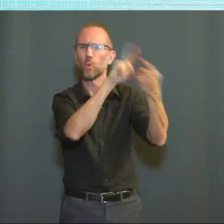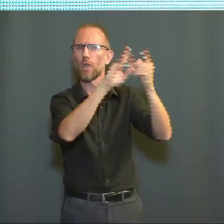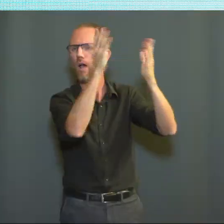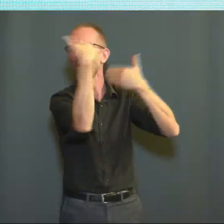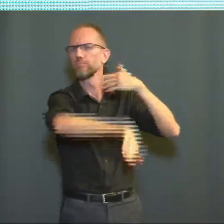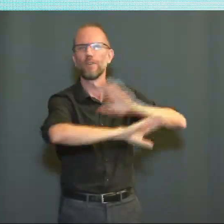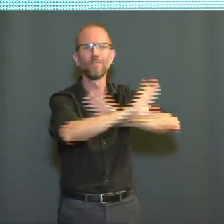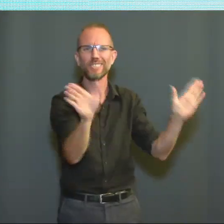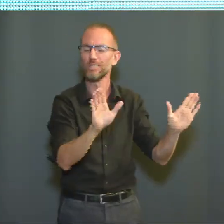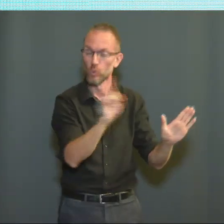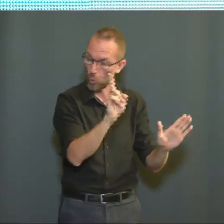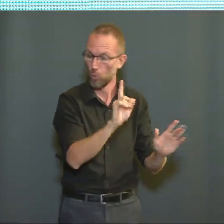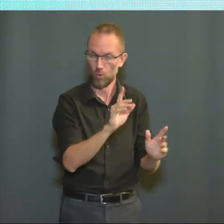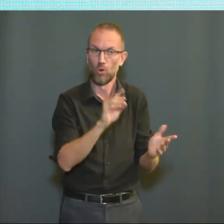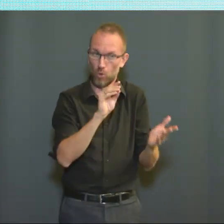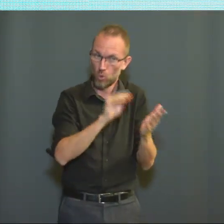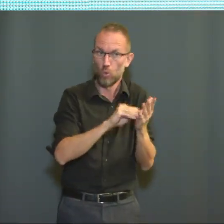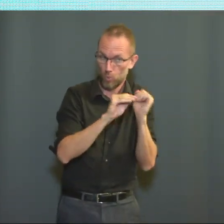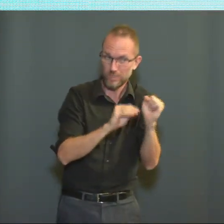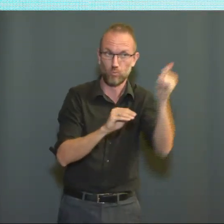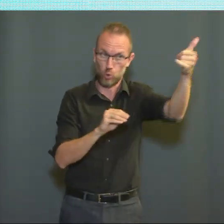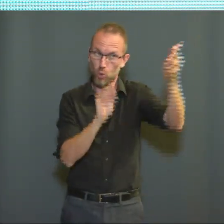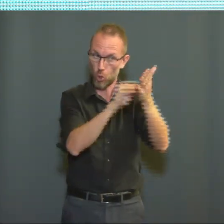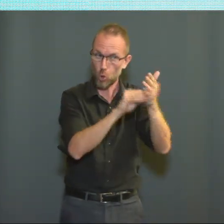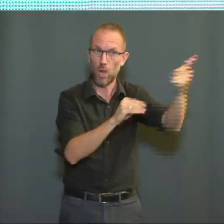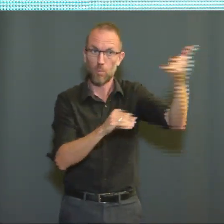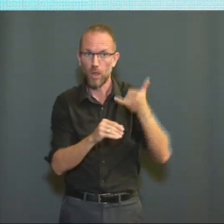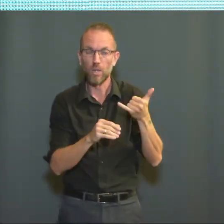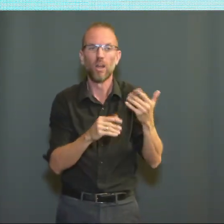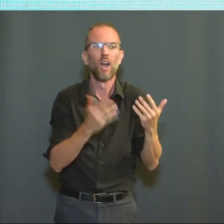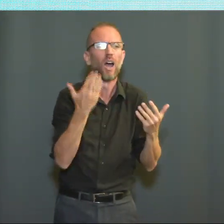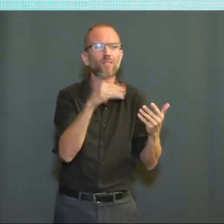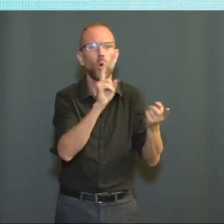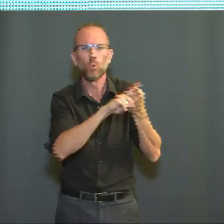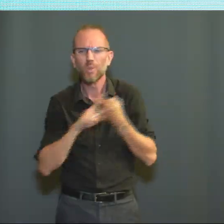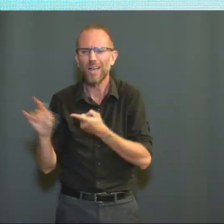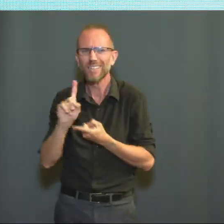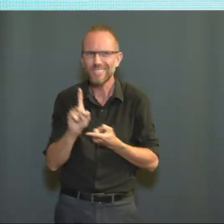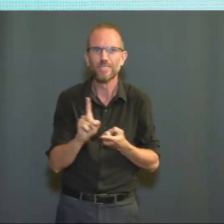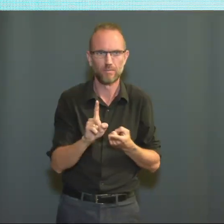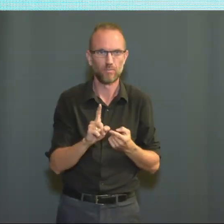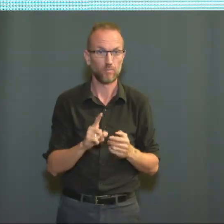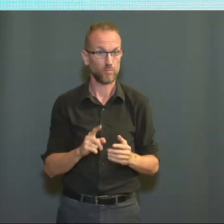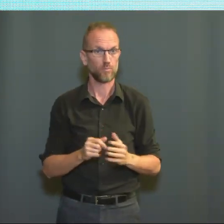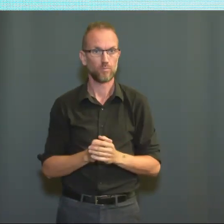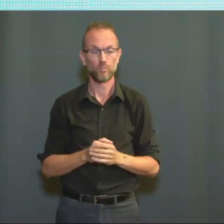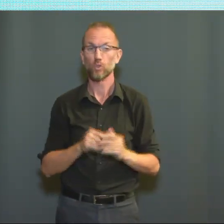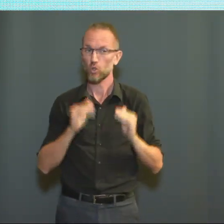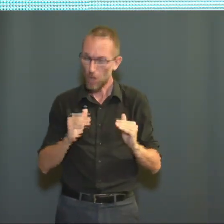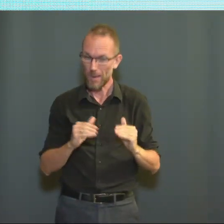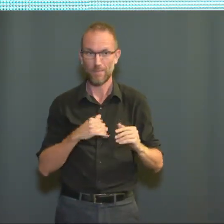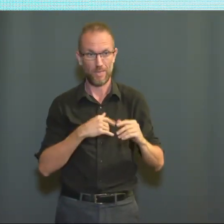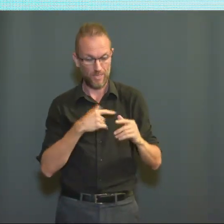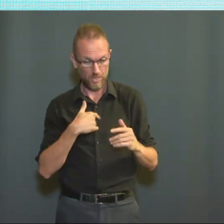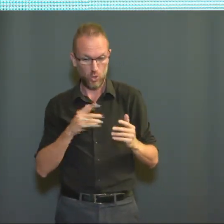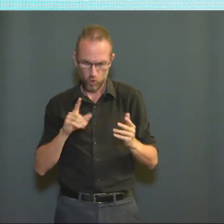même si vous avez déjà prévenu vos contacts proches, transmettez aussi à l'agent les coordonnées de ces personnes pour